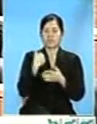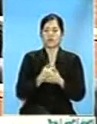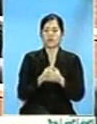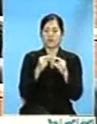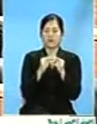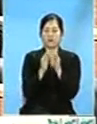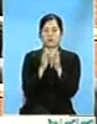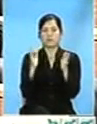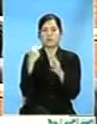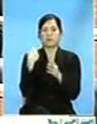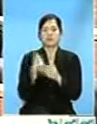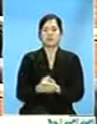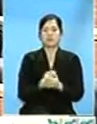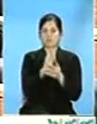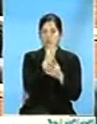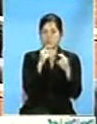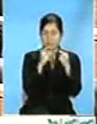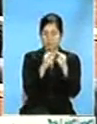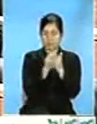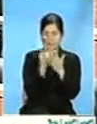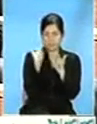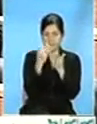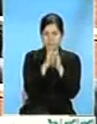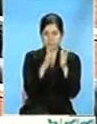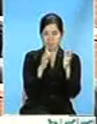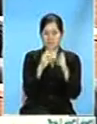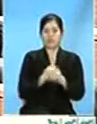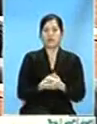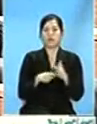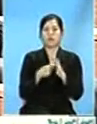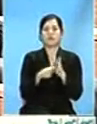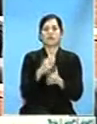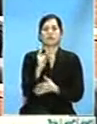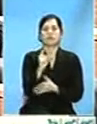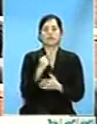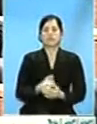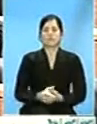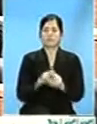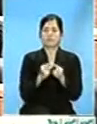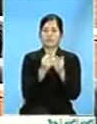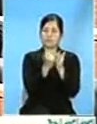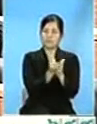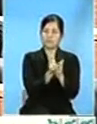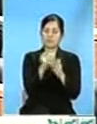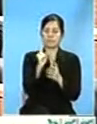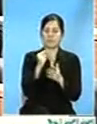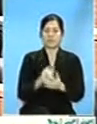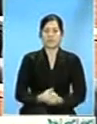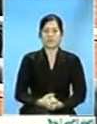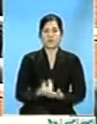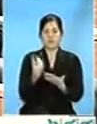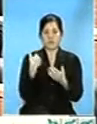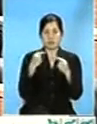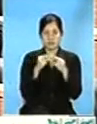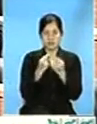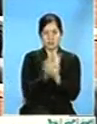องนั้นเมื่อมันใหญ่ขึ้นก็จะสามารถก็จะมี